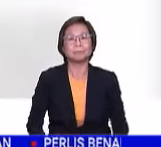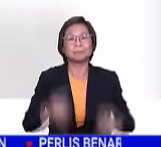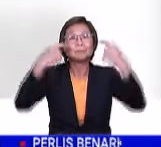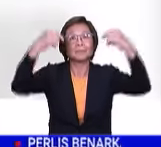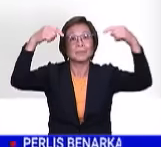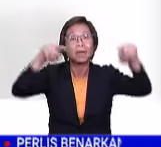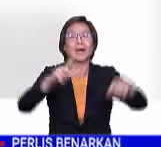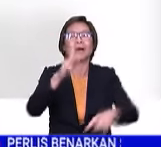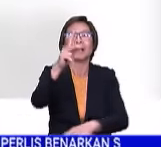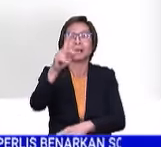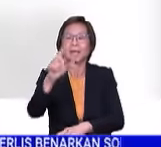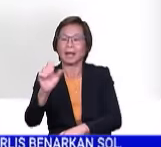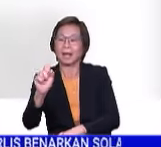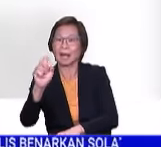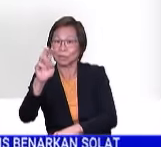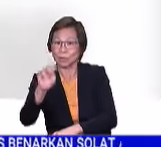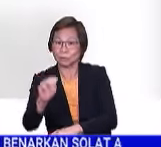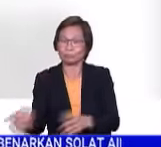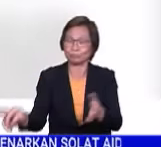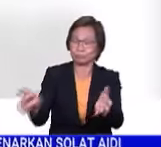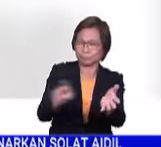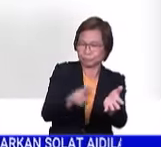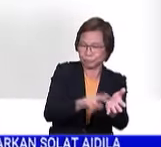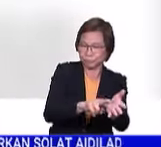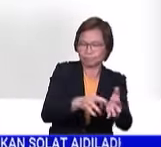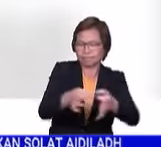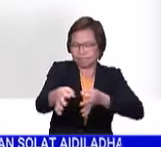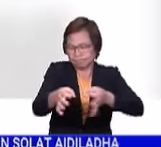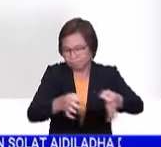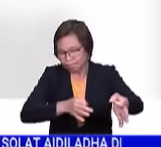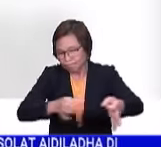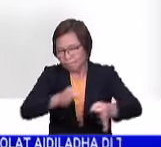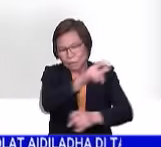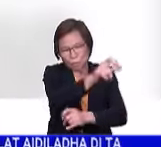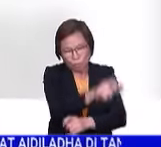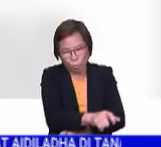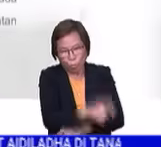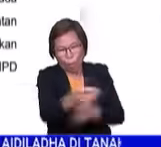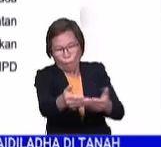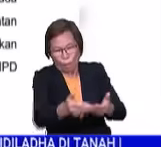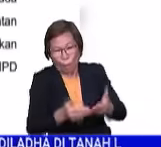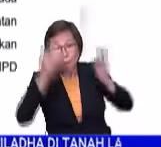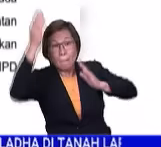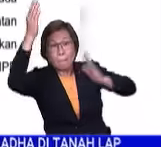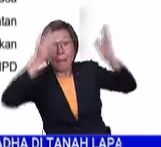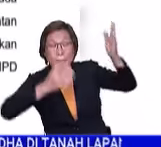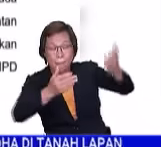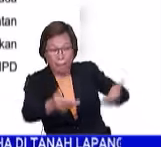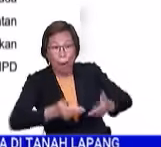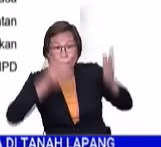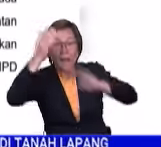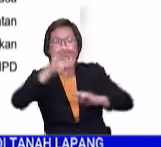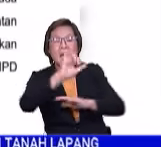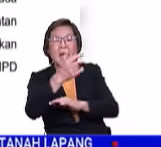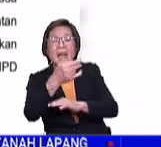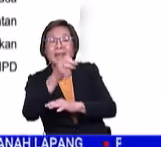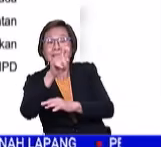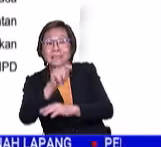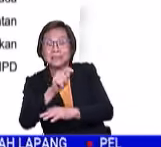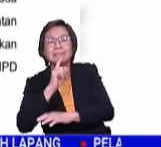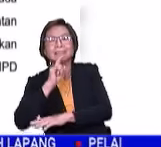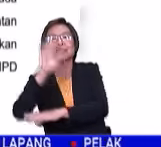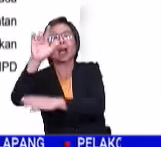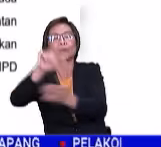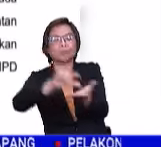Kementerian Sumber Manusia KSM menerusi satu kenyataan menjelaskan mangsa dibawa masuk ke Malaysia oleh seorang ejen yang